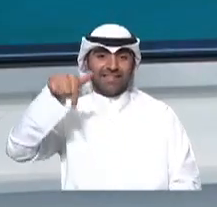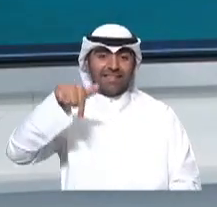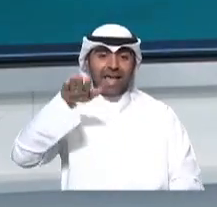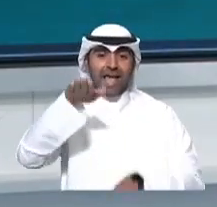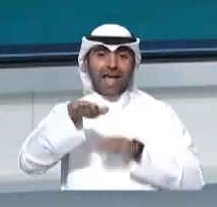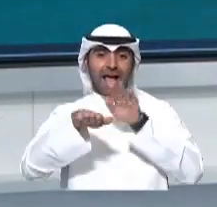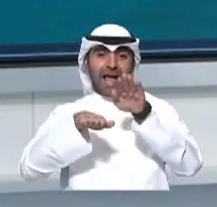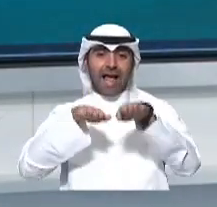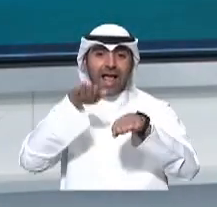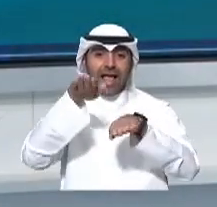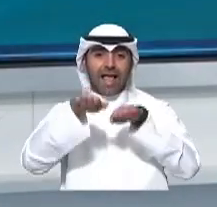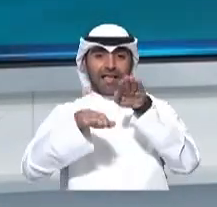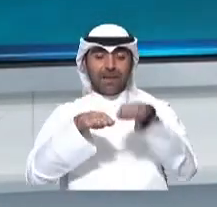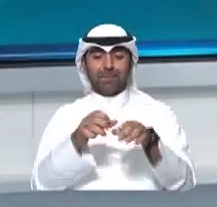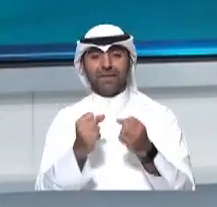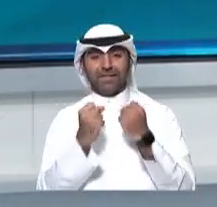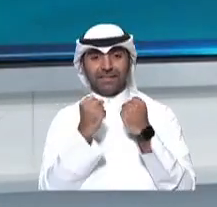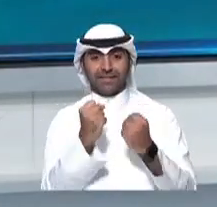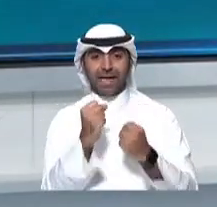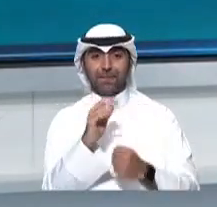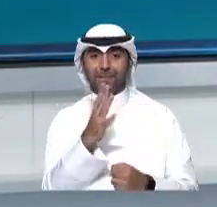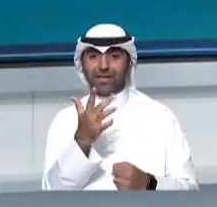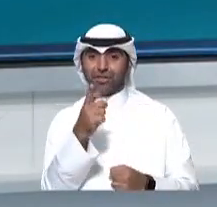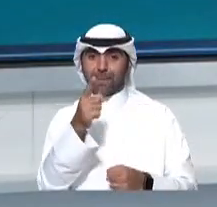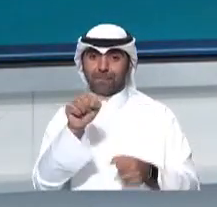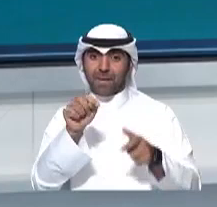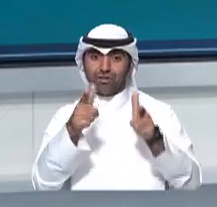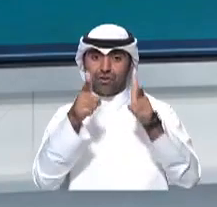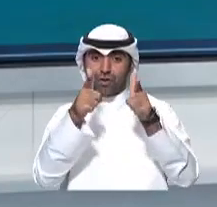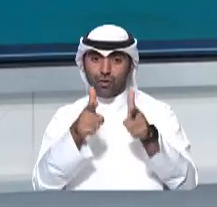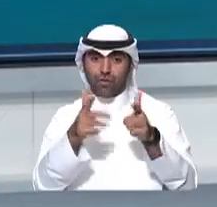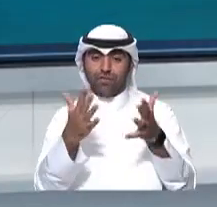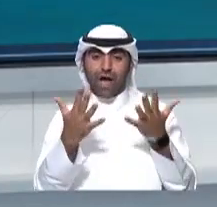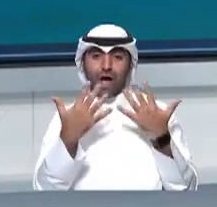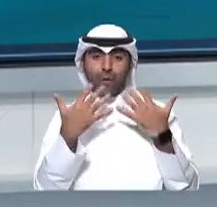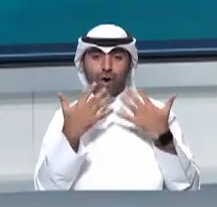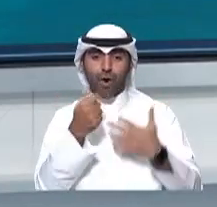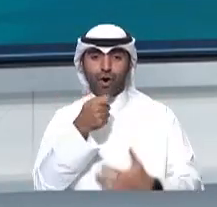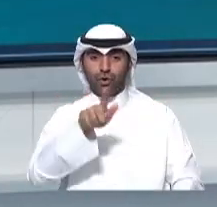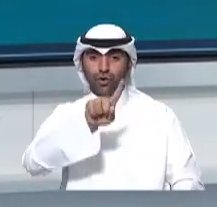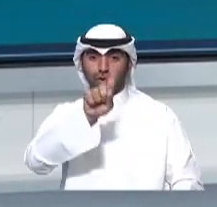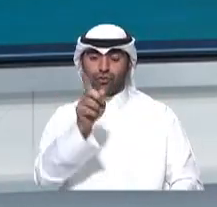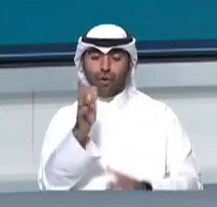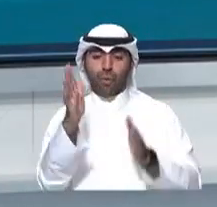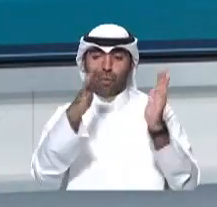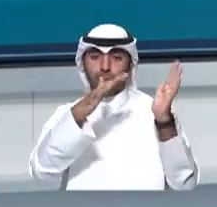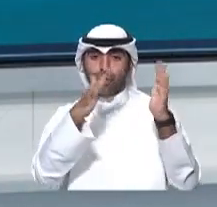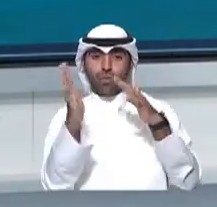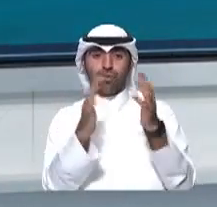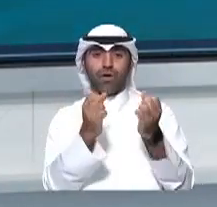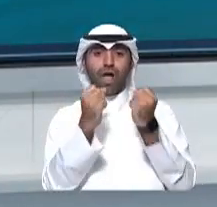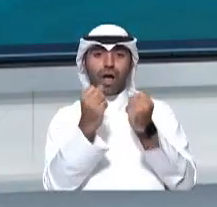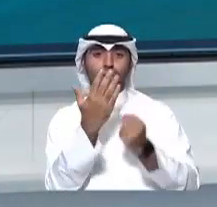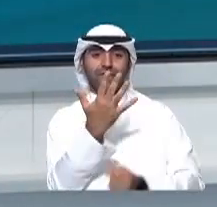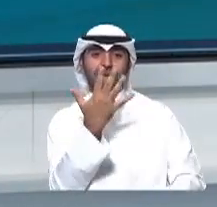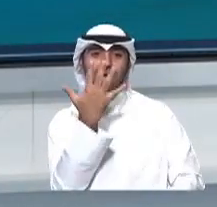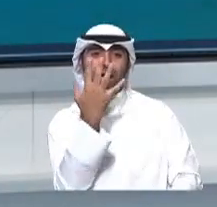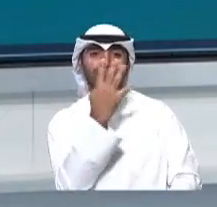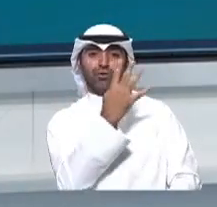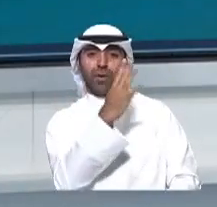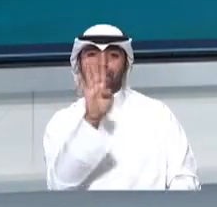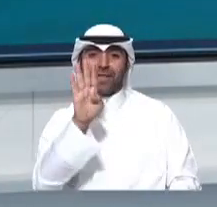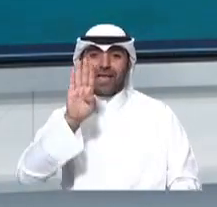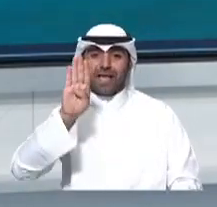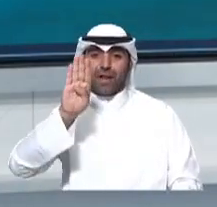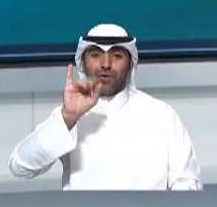يتراوح ما بين 2 إلى 4 أقدام، ولكن ابتداء من منتصف نهار يوم غد مع نشاط الرياح الشمالية الغربية قد ترتفع الأمواج